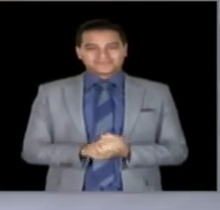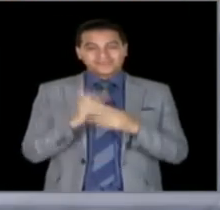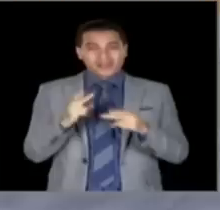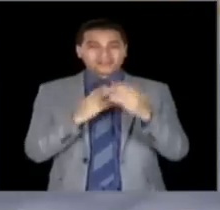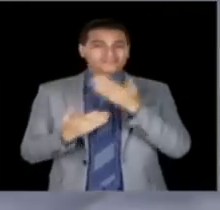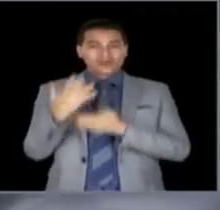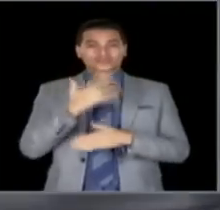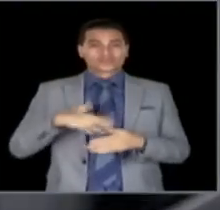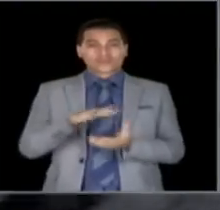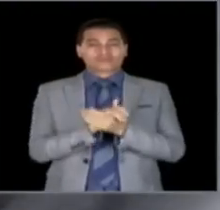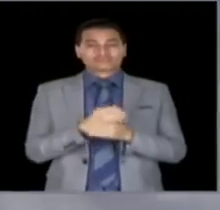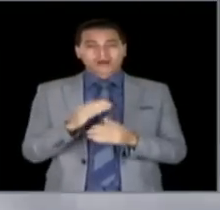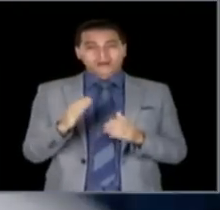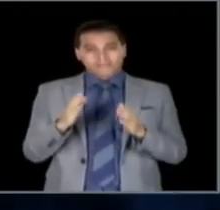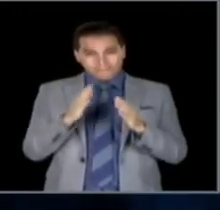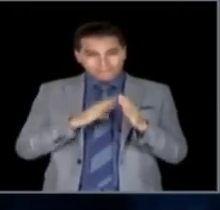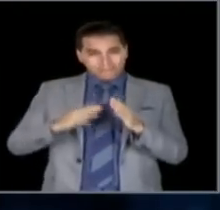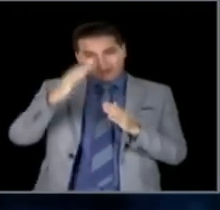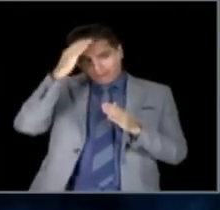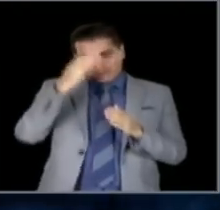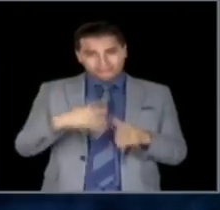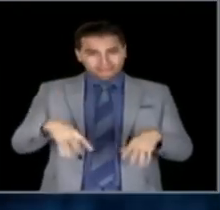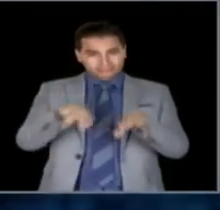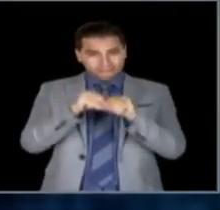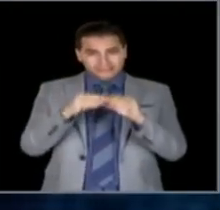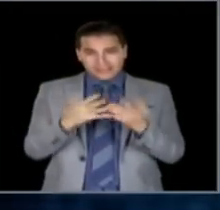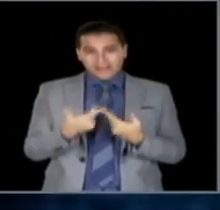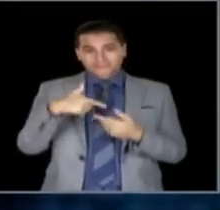في الحلقات اللي فاتت أصحابنا العباقرة جمعوا